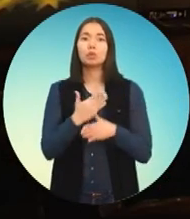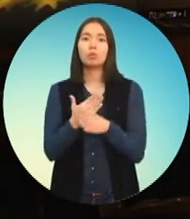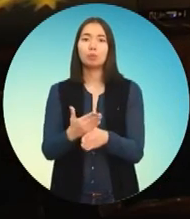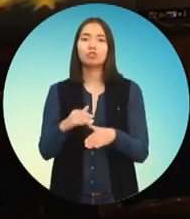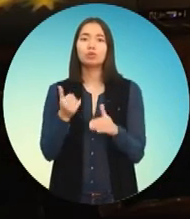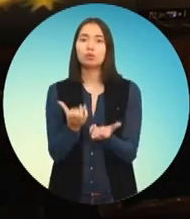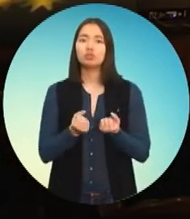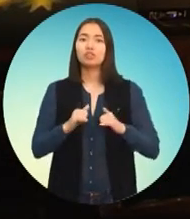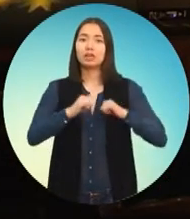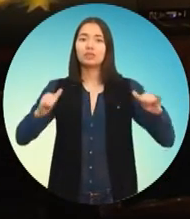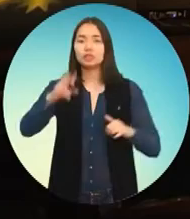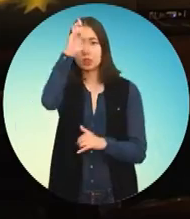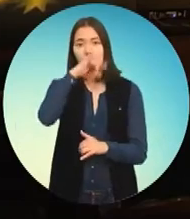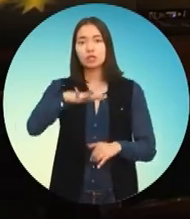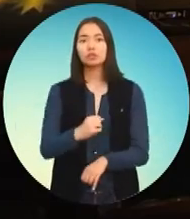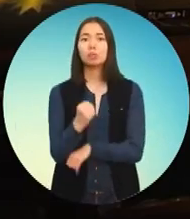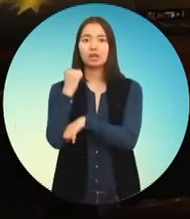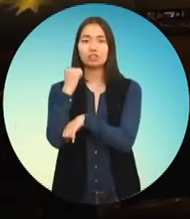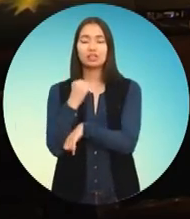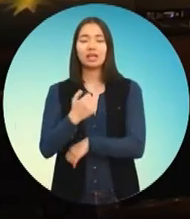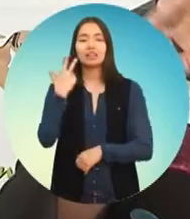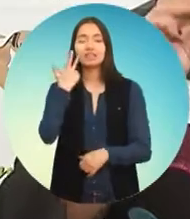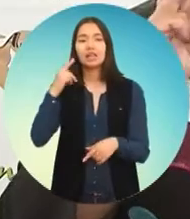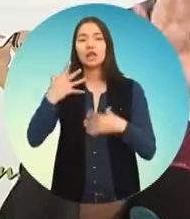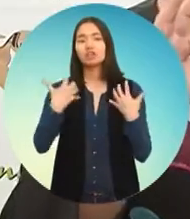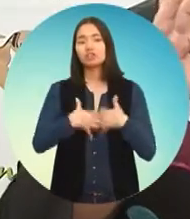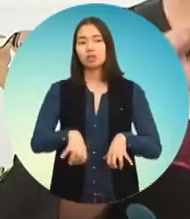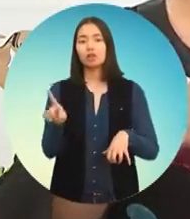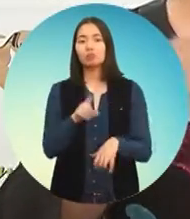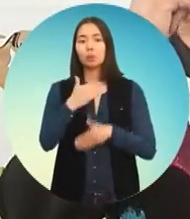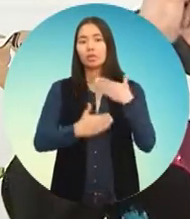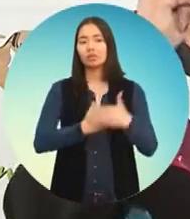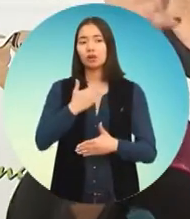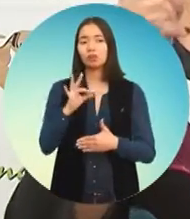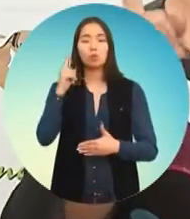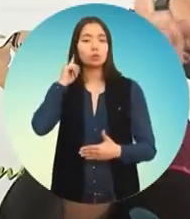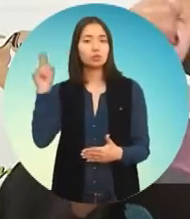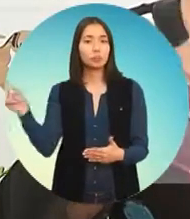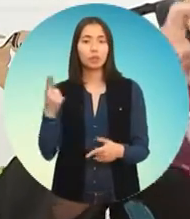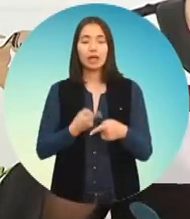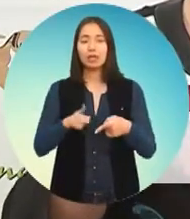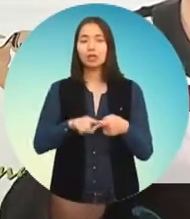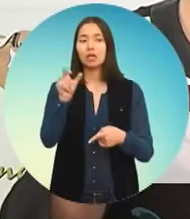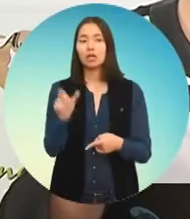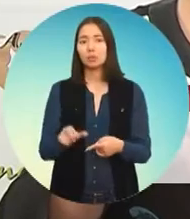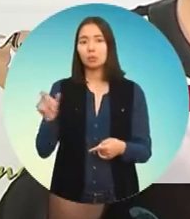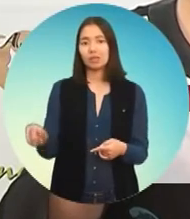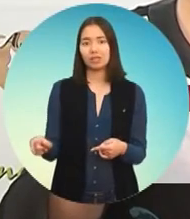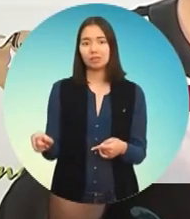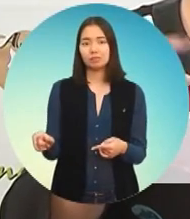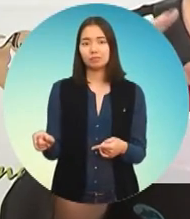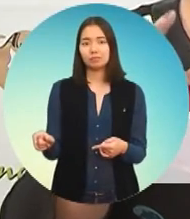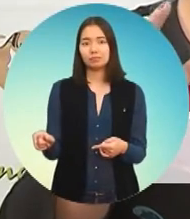получили развитие и господдержку. Всегда считал, что инвалиды по слуху – это люди,